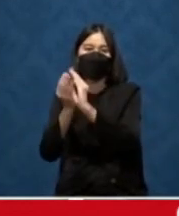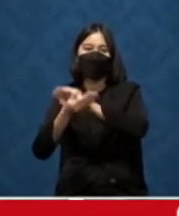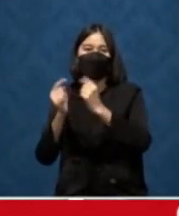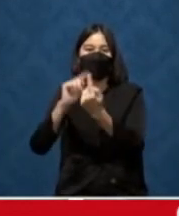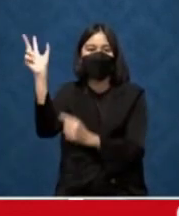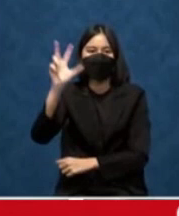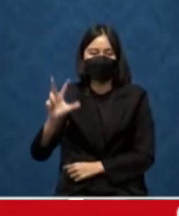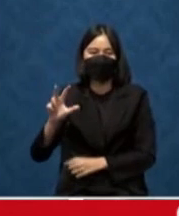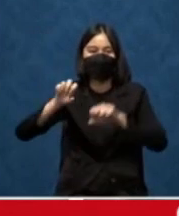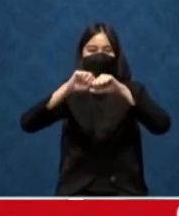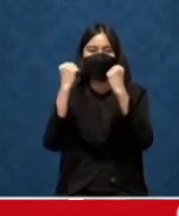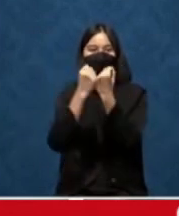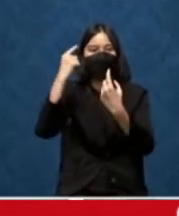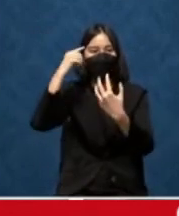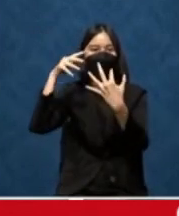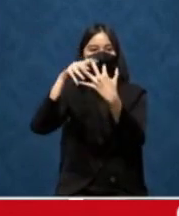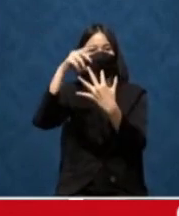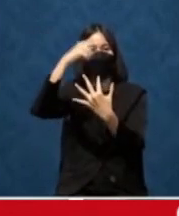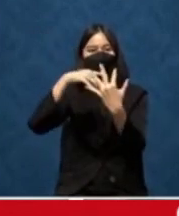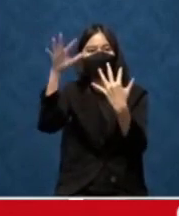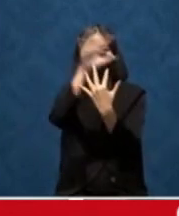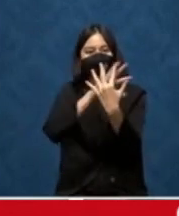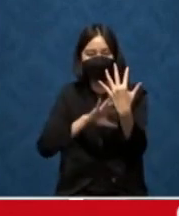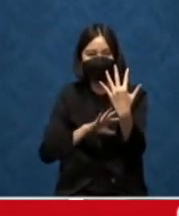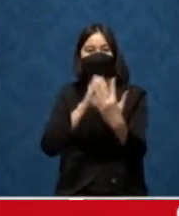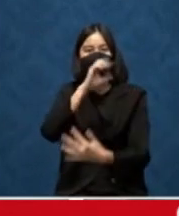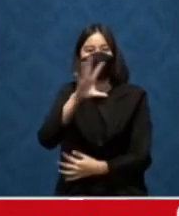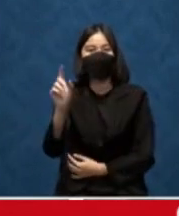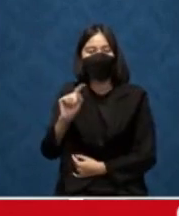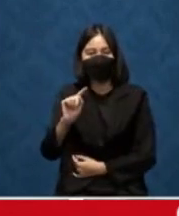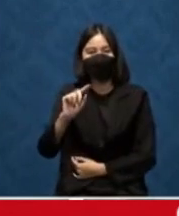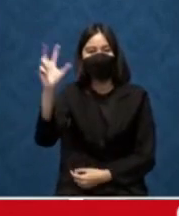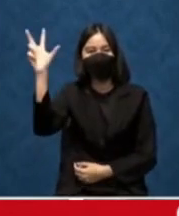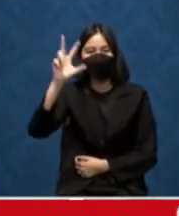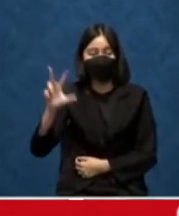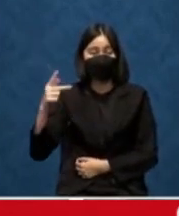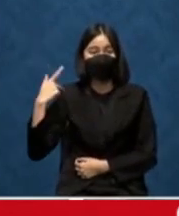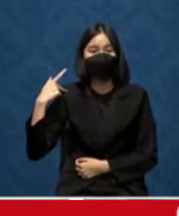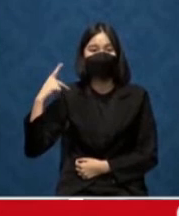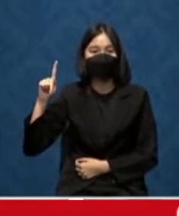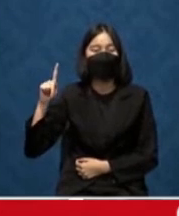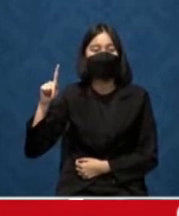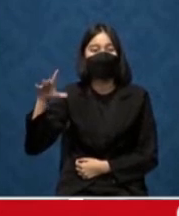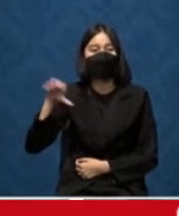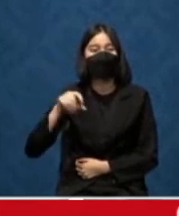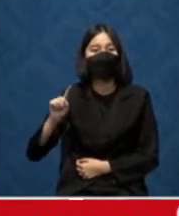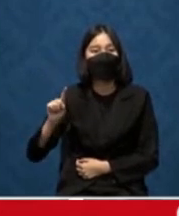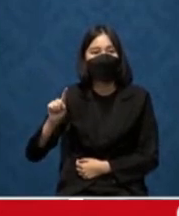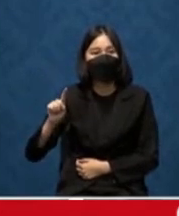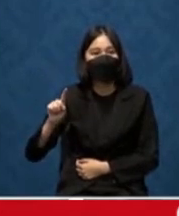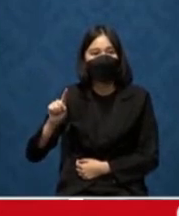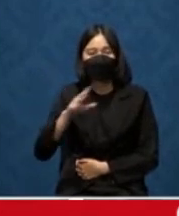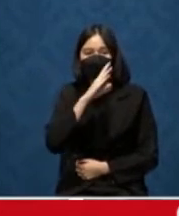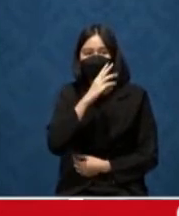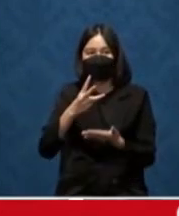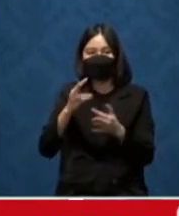ชาซึ่สมาฆคมจิตแcolor แ่ไปเทศไยเขาบอกว่าการใช้ประโยชนจากกัญชาถ้ามีข่มูล